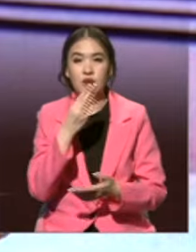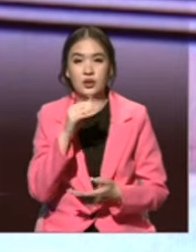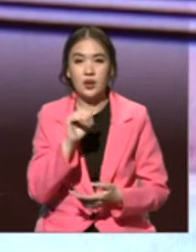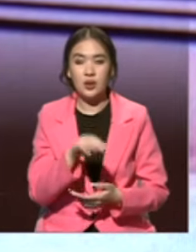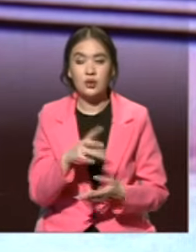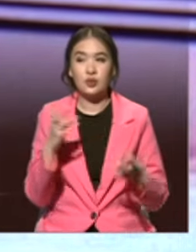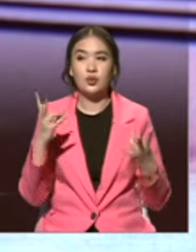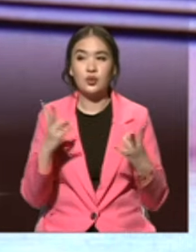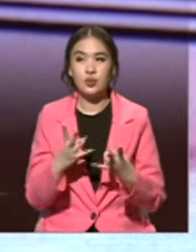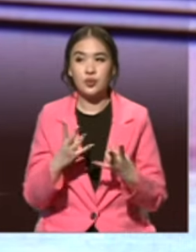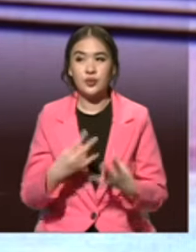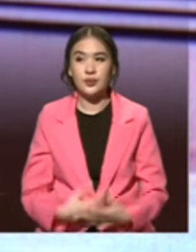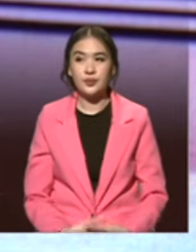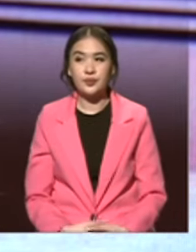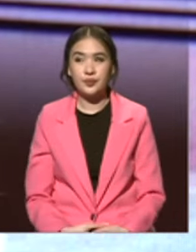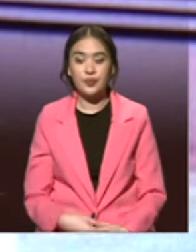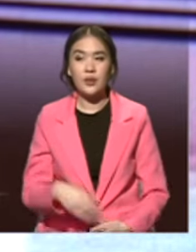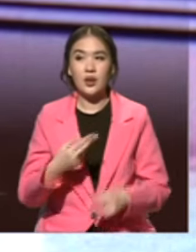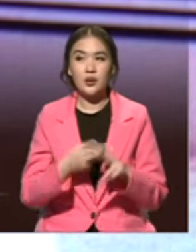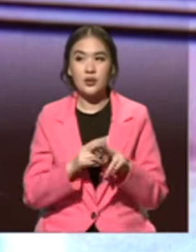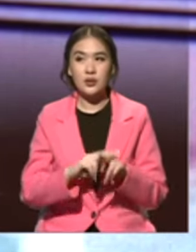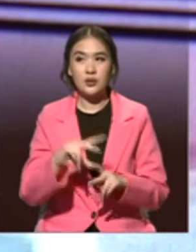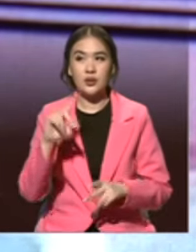едім жаңағы, мынау неге